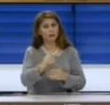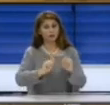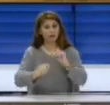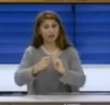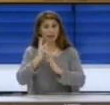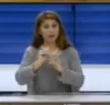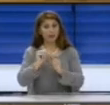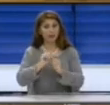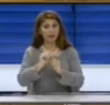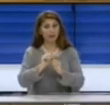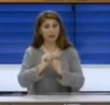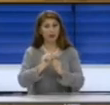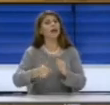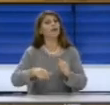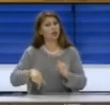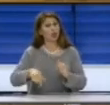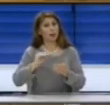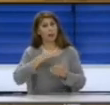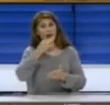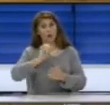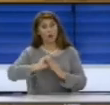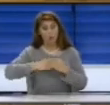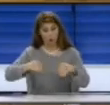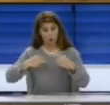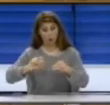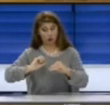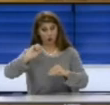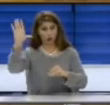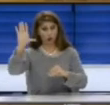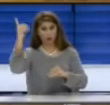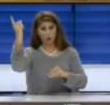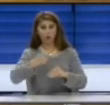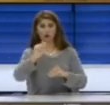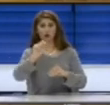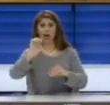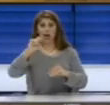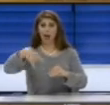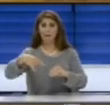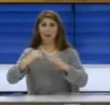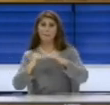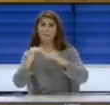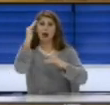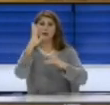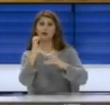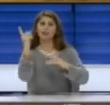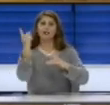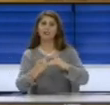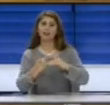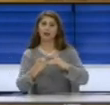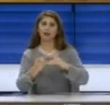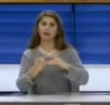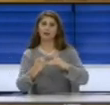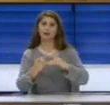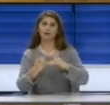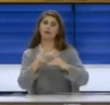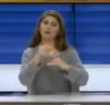Και επιστρέφοντας στις εξαγωγές, σημειώνω ότι ως ποσοστό του ΑΕΠ έχουν υπερβεί το 40%. Πάνω από